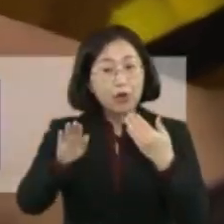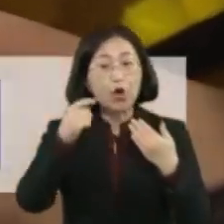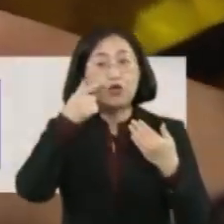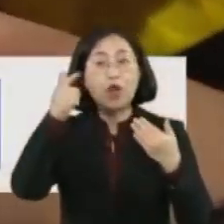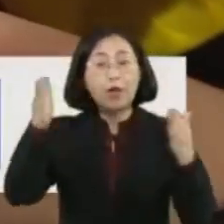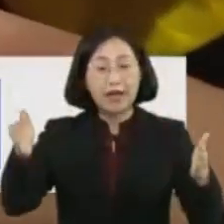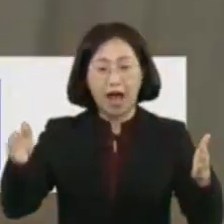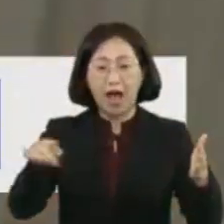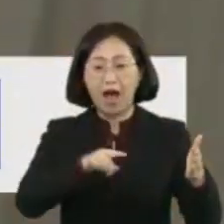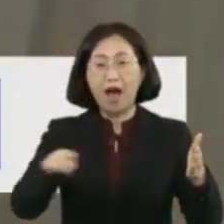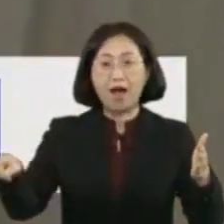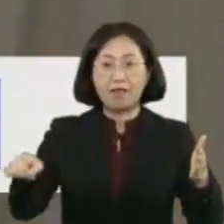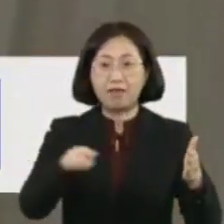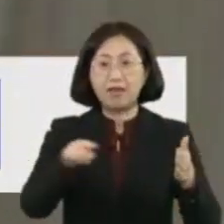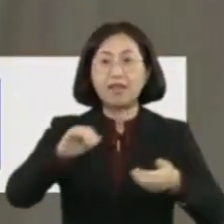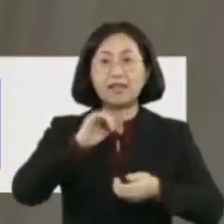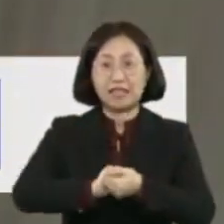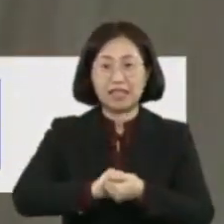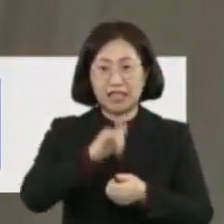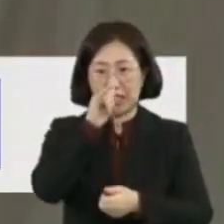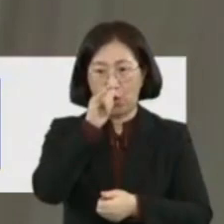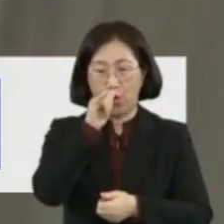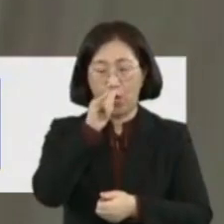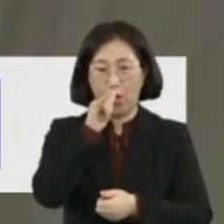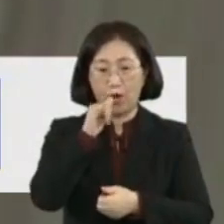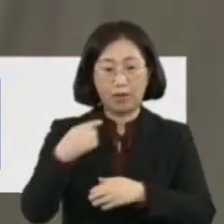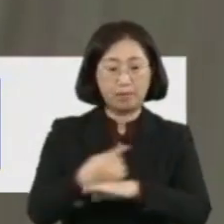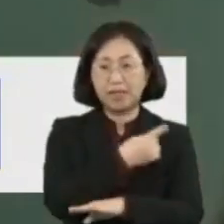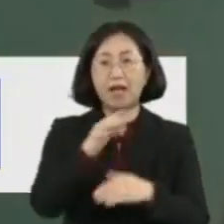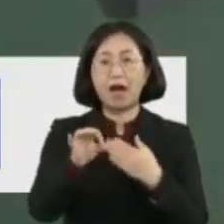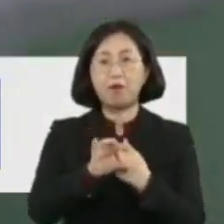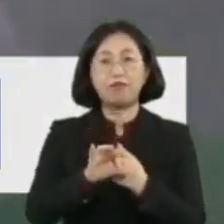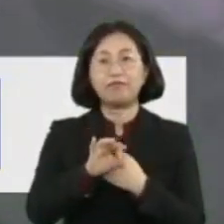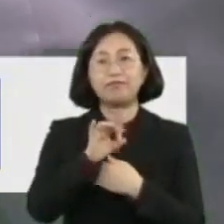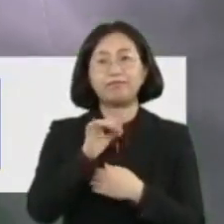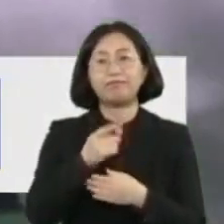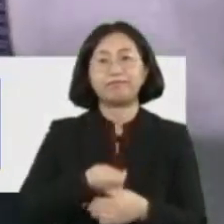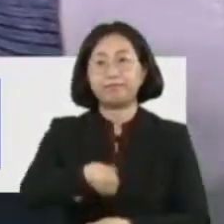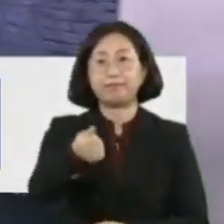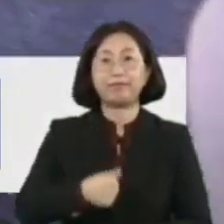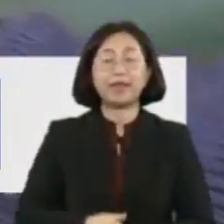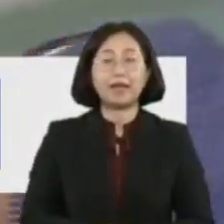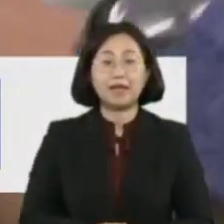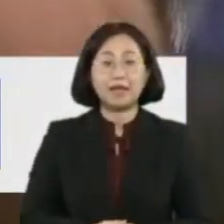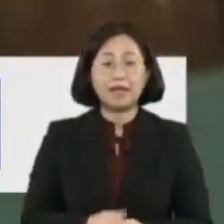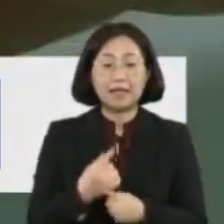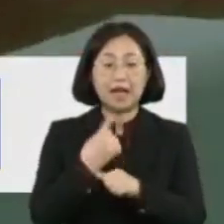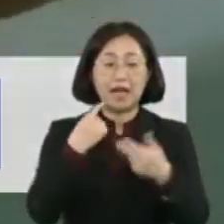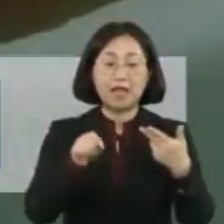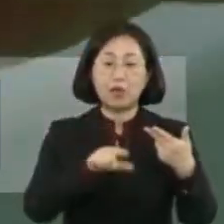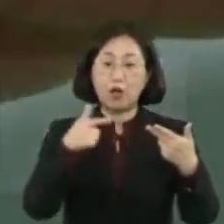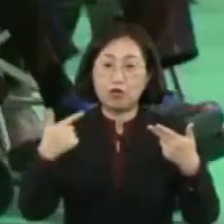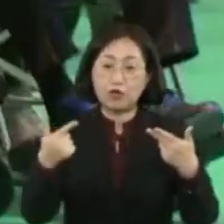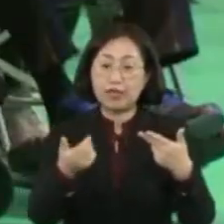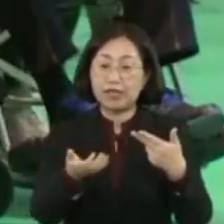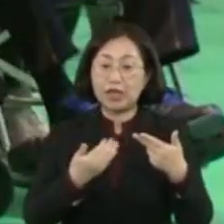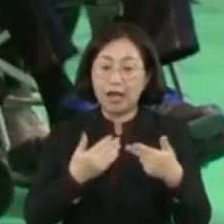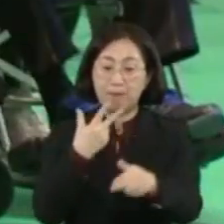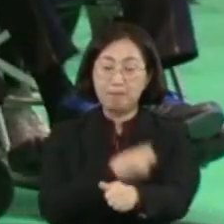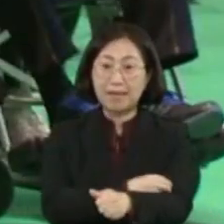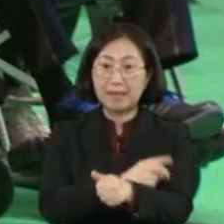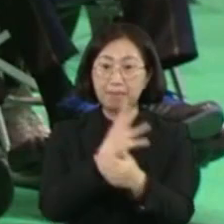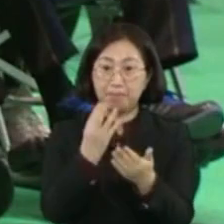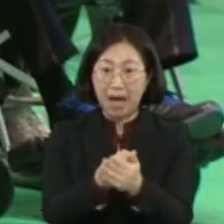지나면 효력이 정지되는 백신 패스 유효 기간 적용이 시작됐습니다. 지난해 7월 6일이나 그 전에